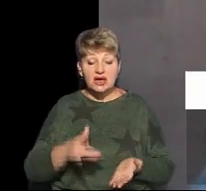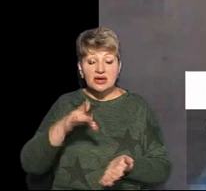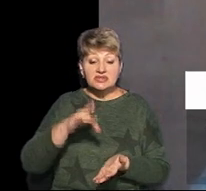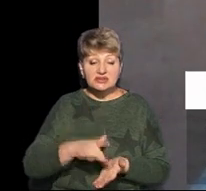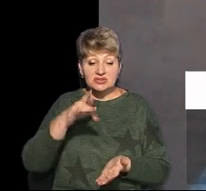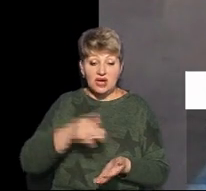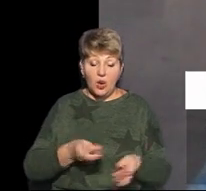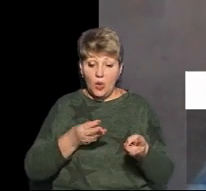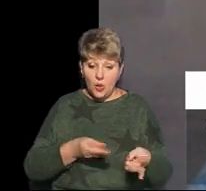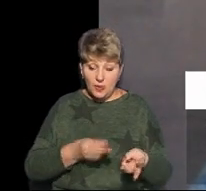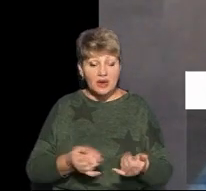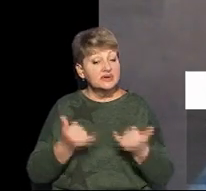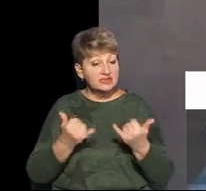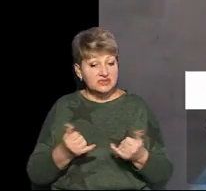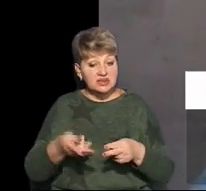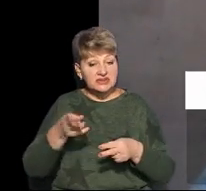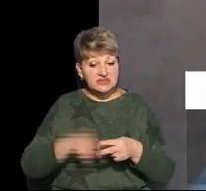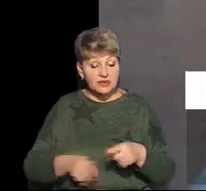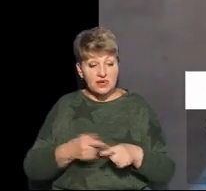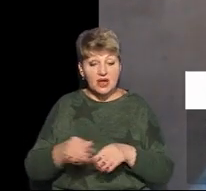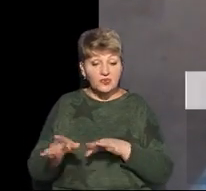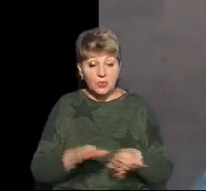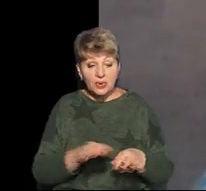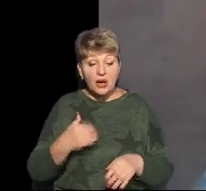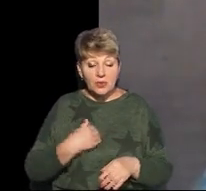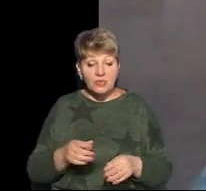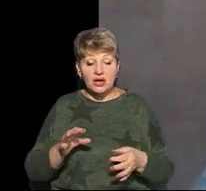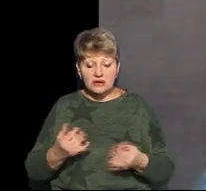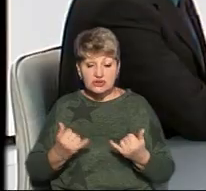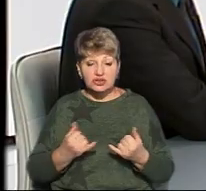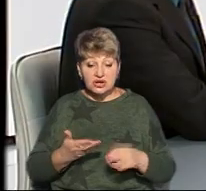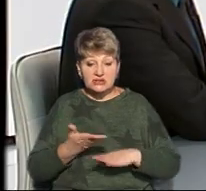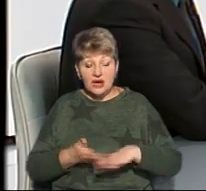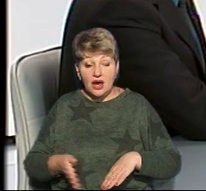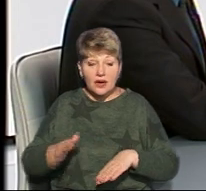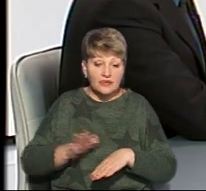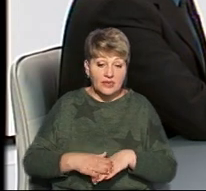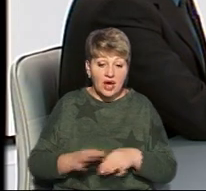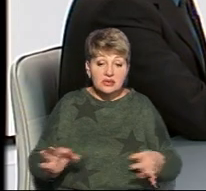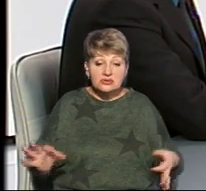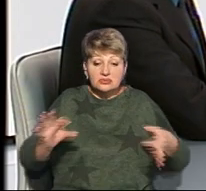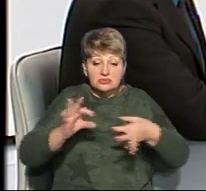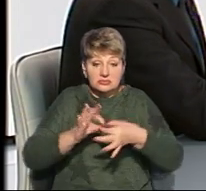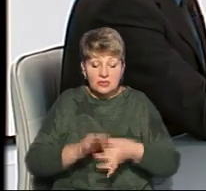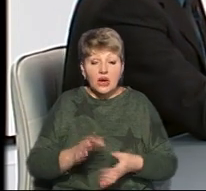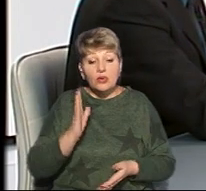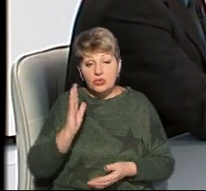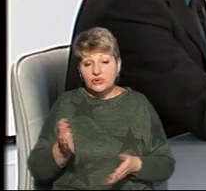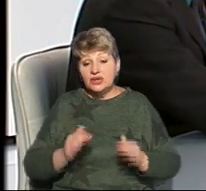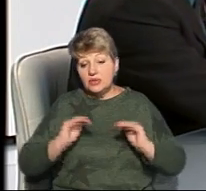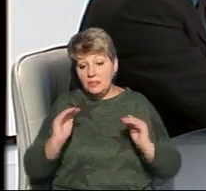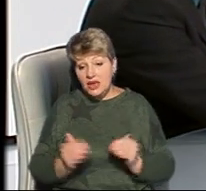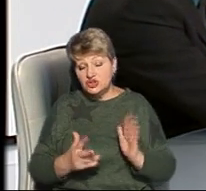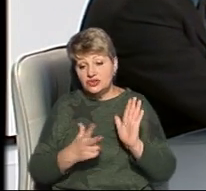централізованого опалення. Зараз закінчився цей процес, і ми зводимо кінці з кінцями, але я так думаю, що в нас буде вже менше